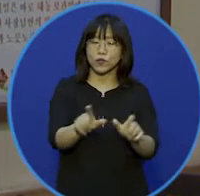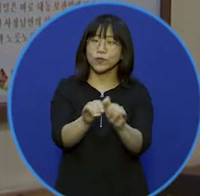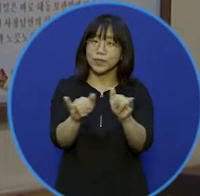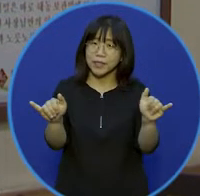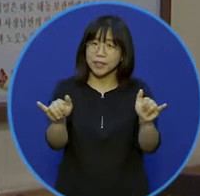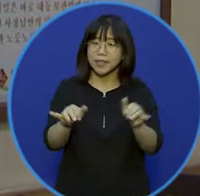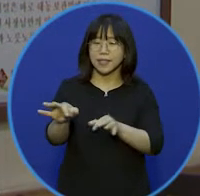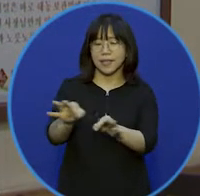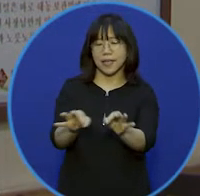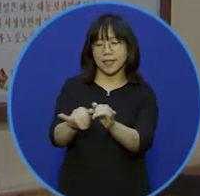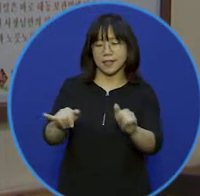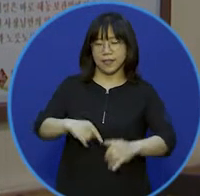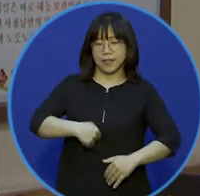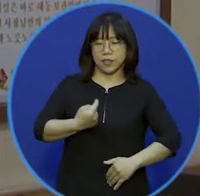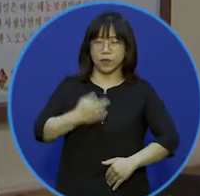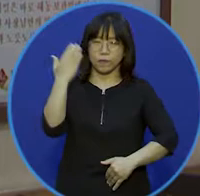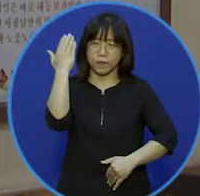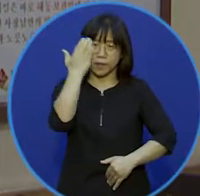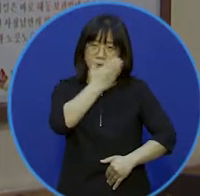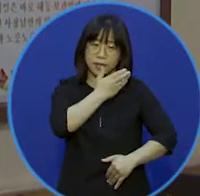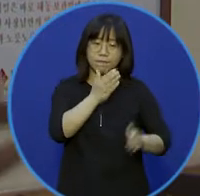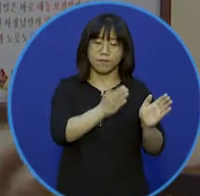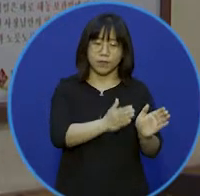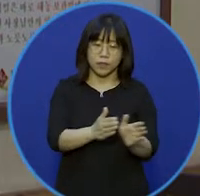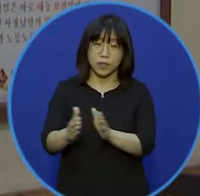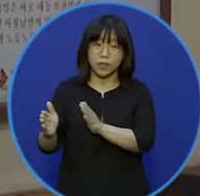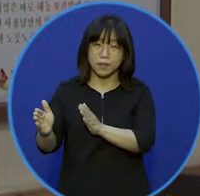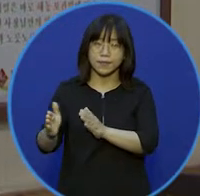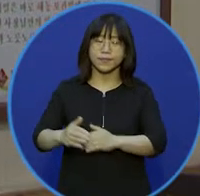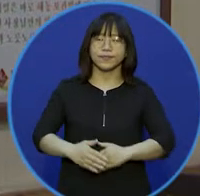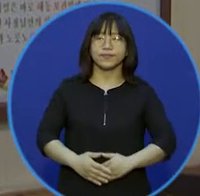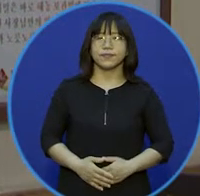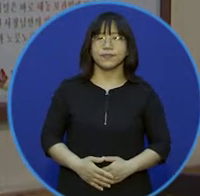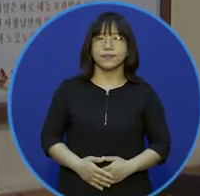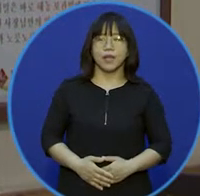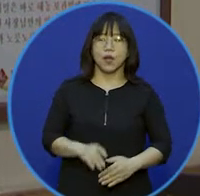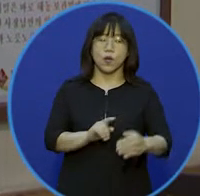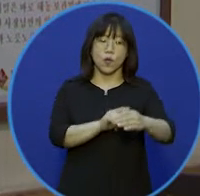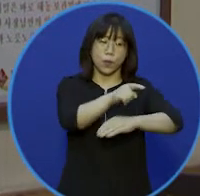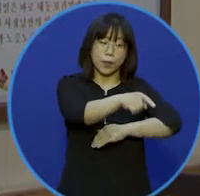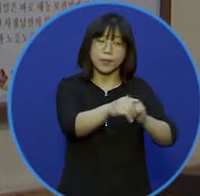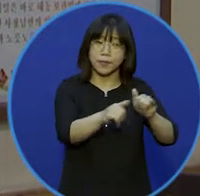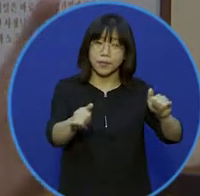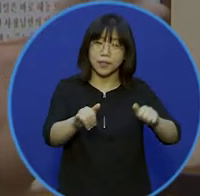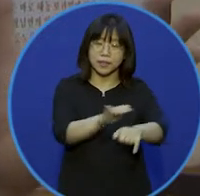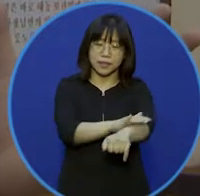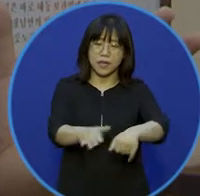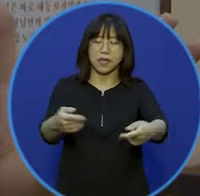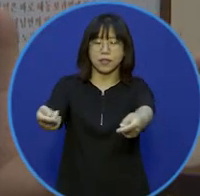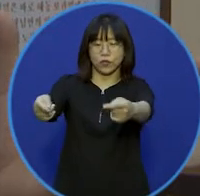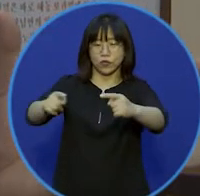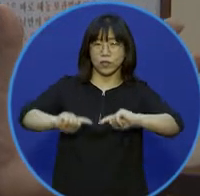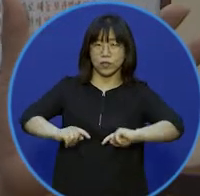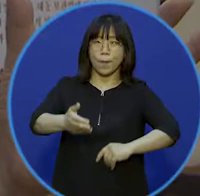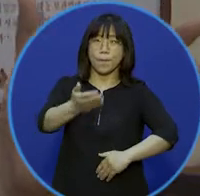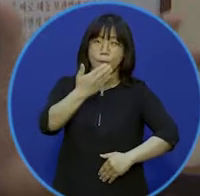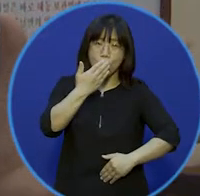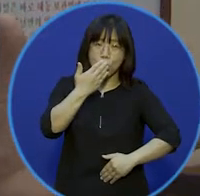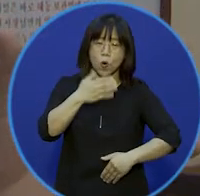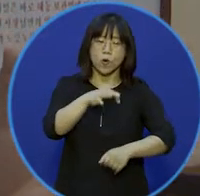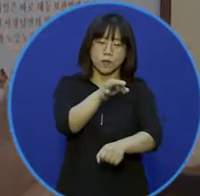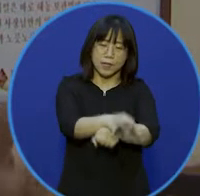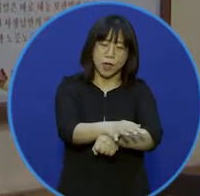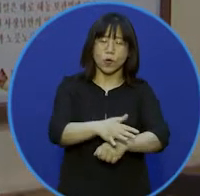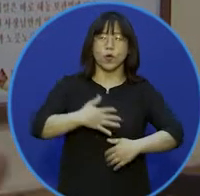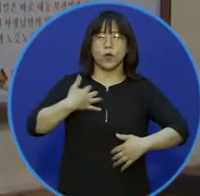우리 주민 상인 스스로 좀 이렇게 정비하고 좀 깨끗해지고 외부 사람들이 좀 이렇게